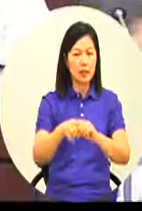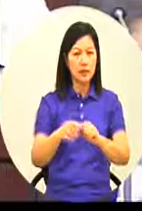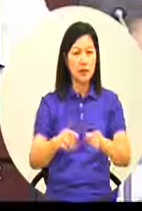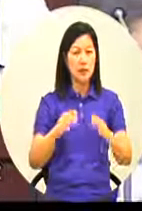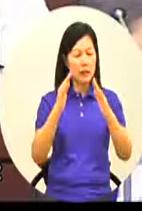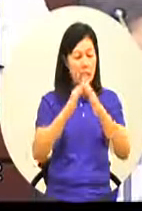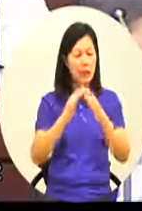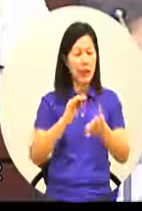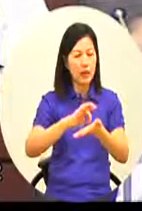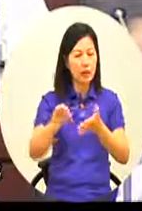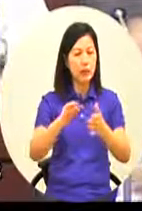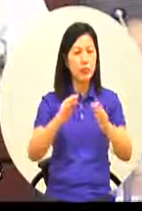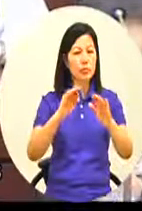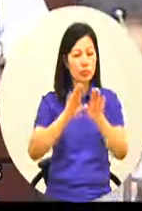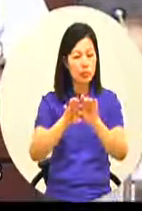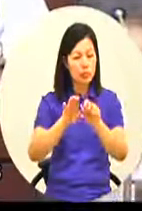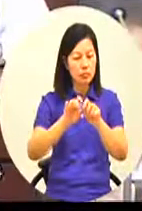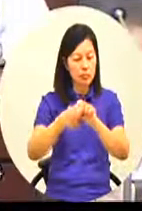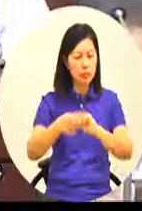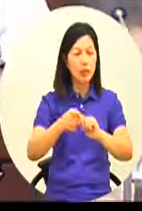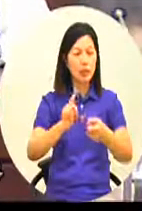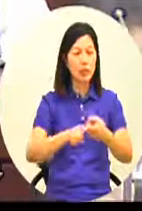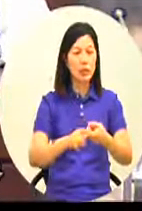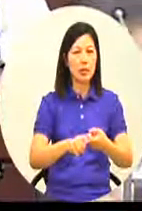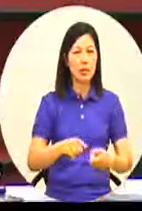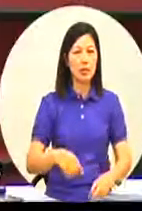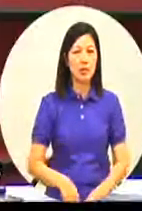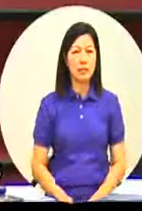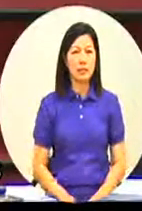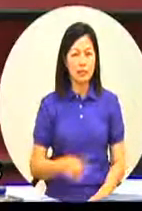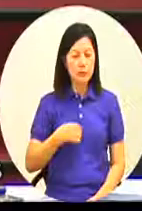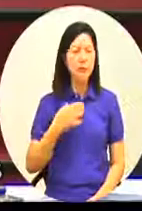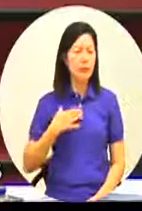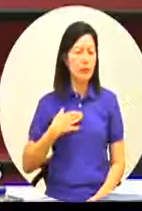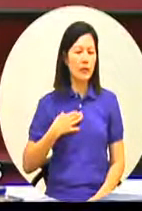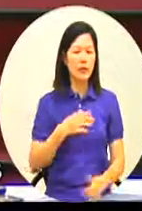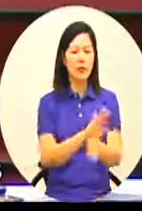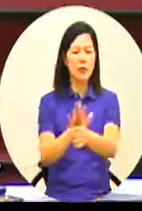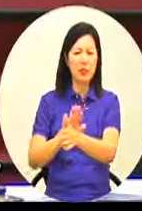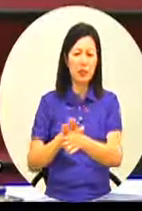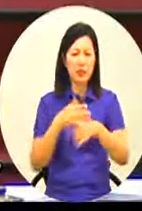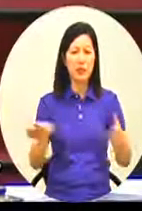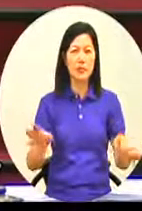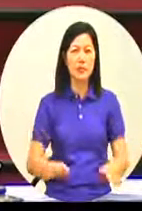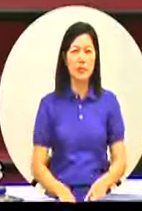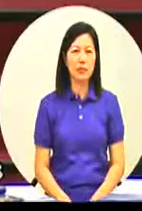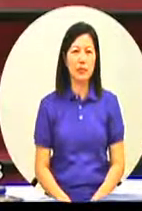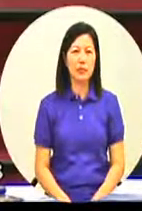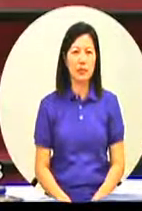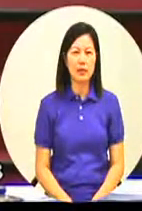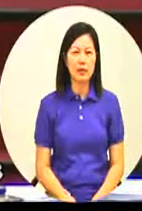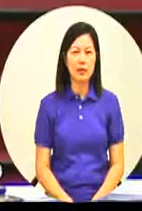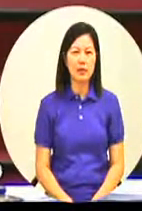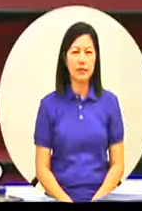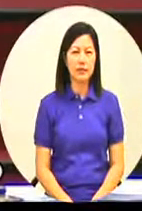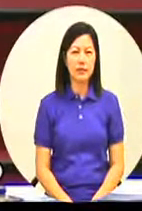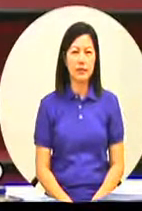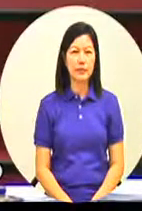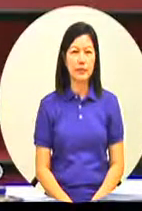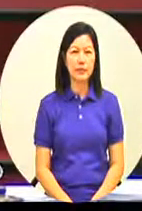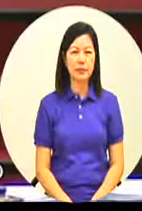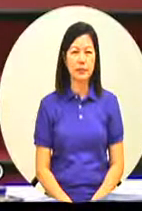啦。 好、 哦，据我了解是这样子、啊。 我重要怪，我请你讲服务这啦。服务到无够瘾算了啦，安尼你听